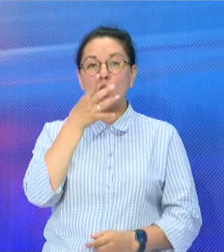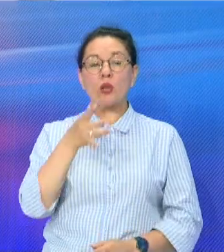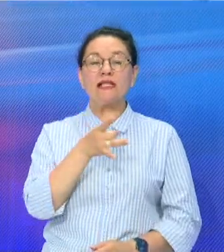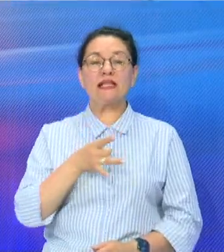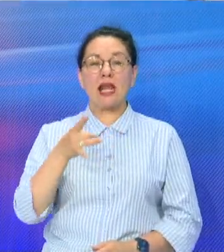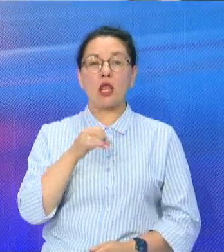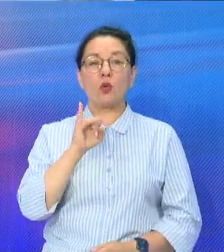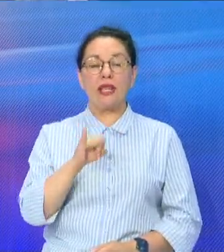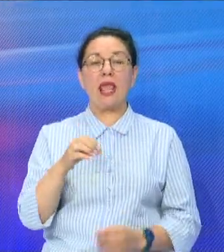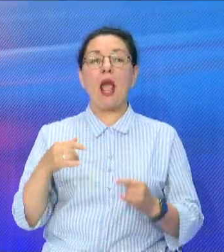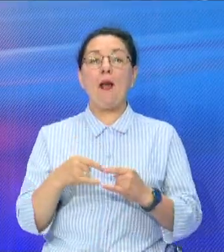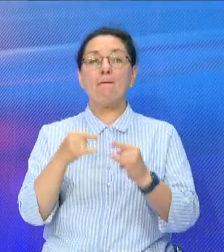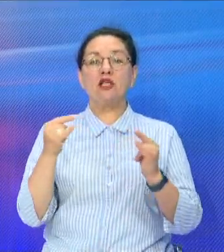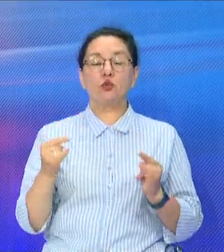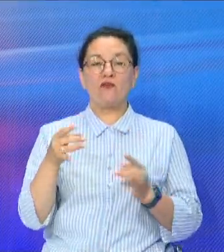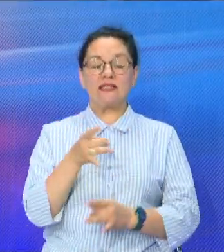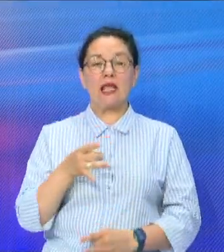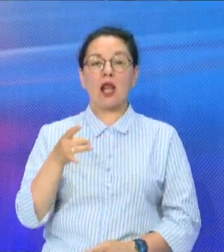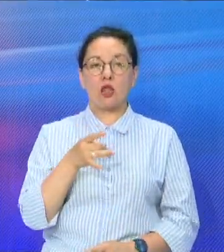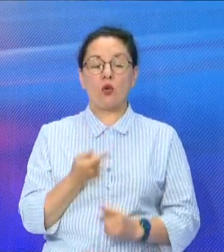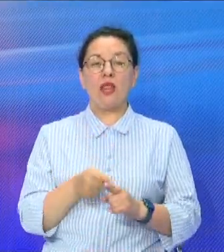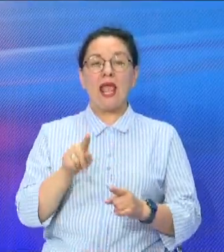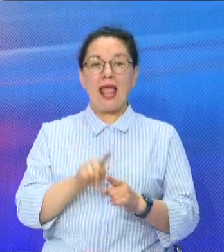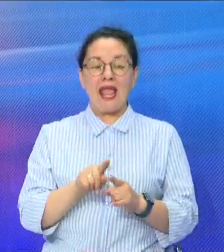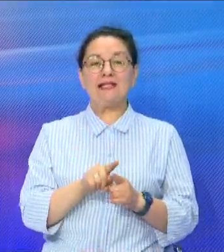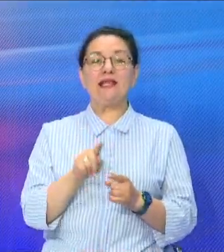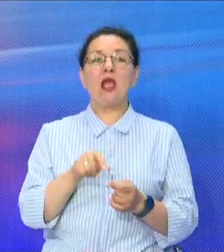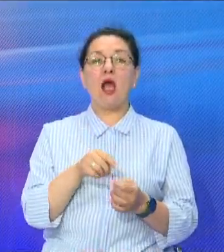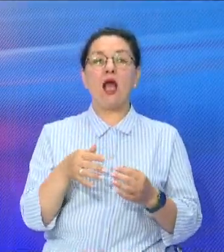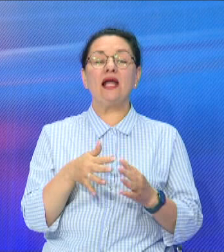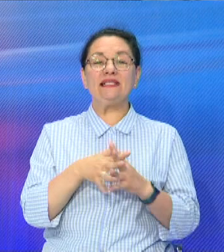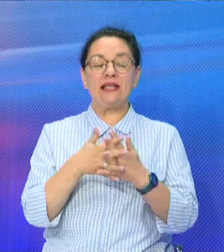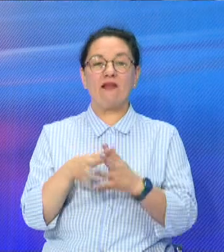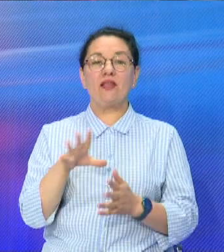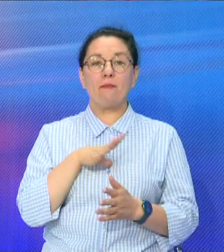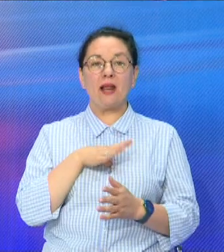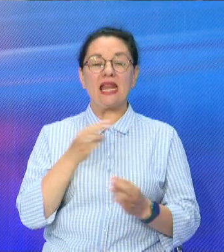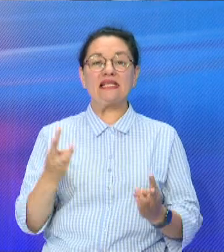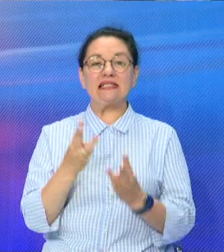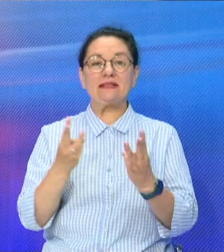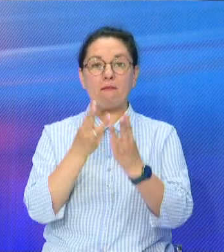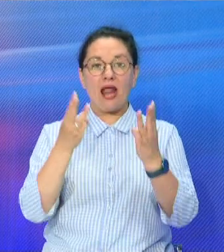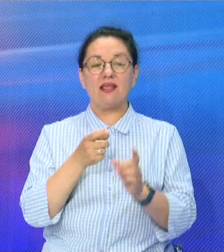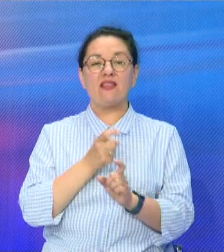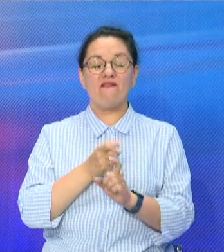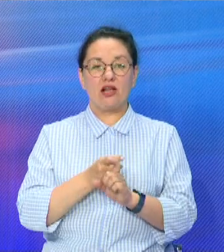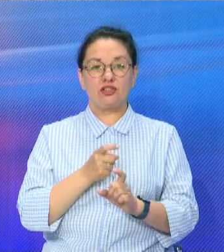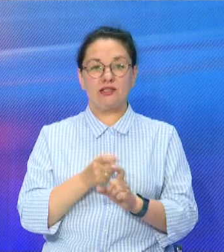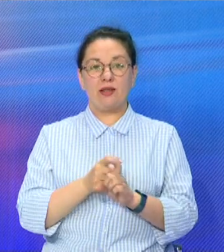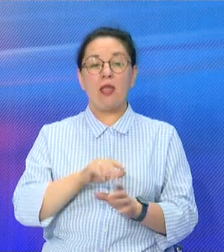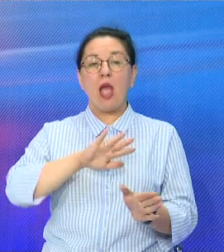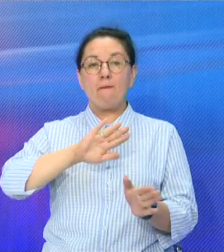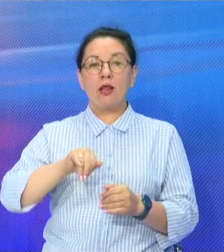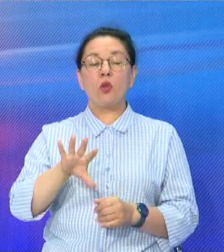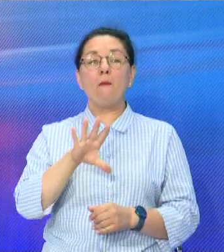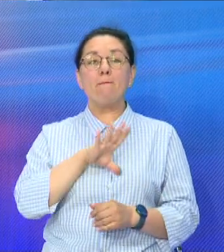района и княже вот и мосту сказан эти населенные пункты были спальные фашистами мясо вышка розничным позднее белье